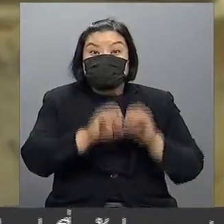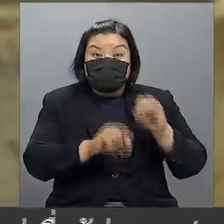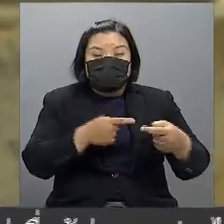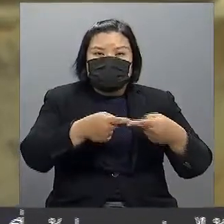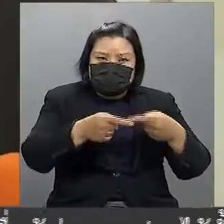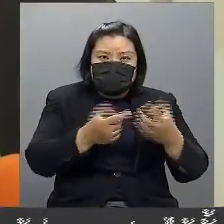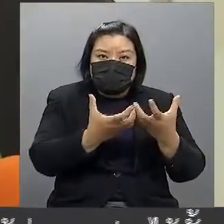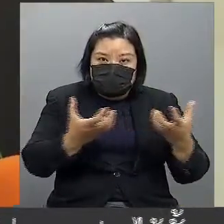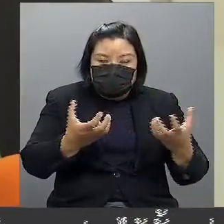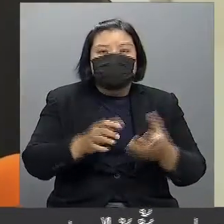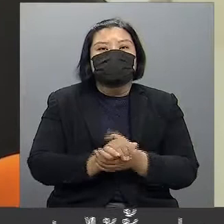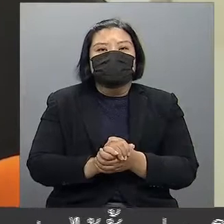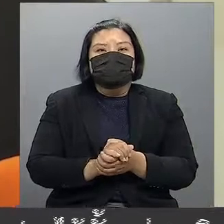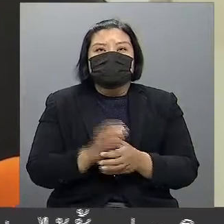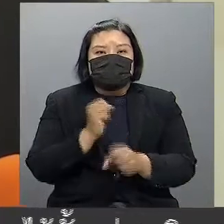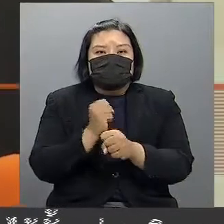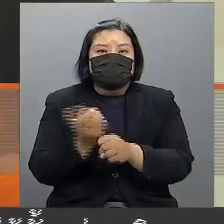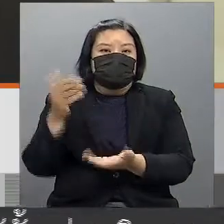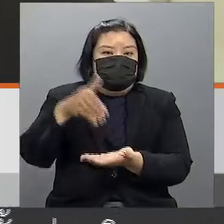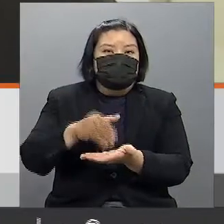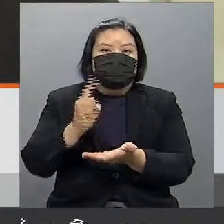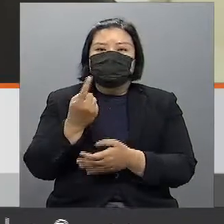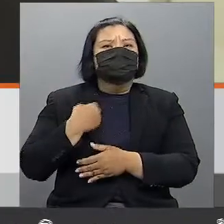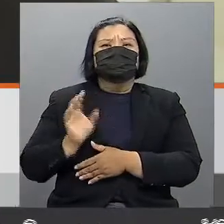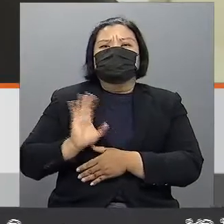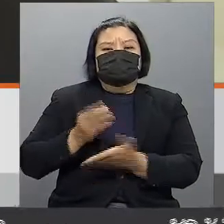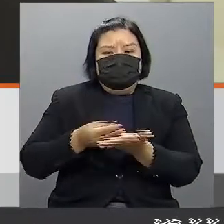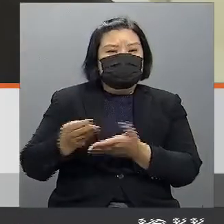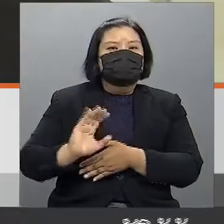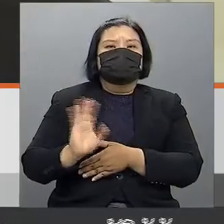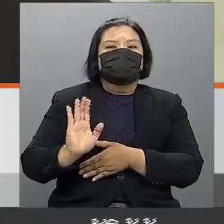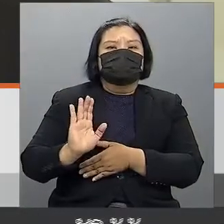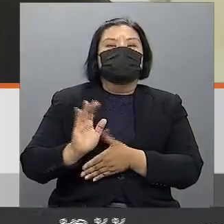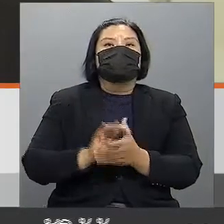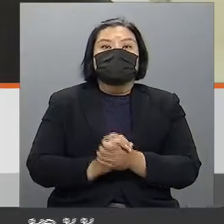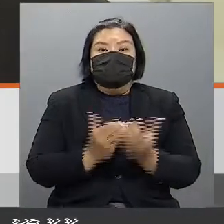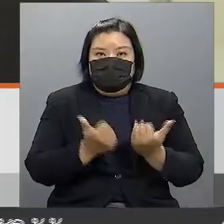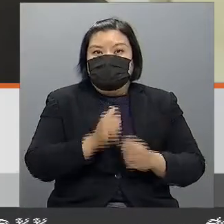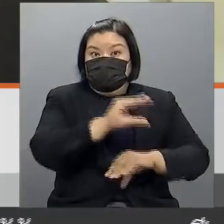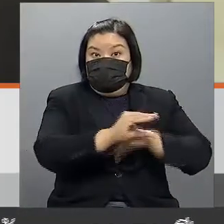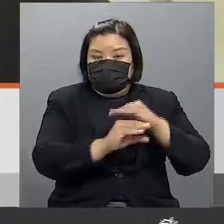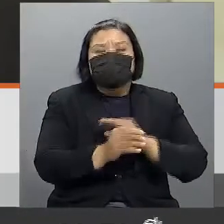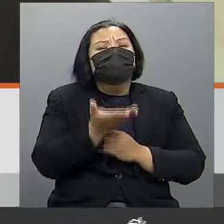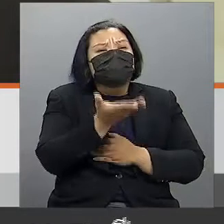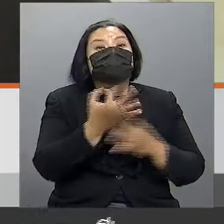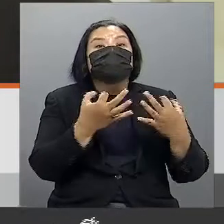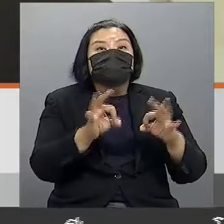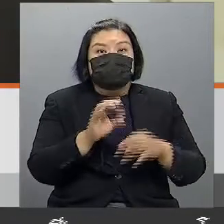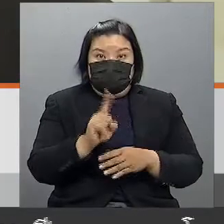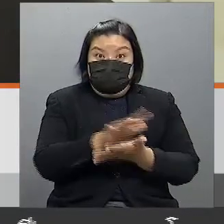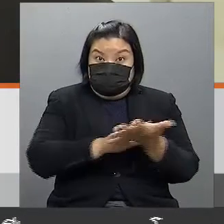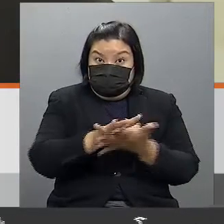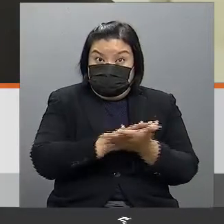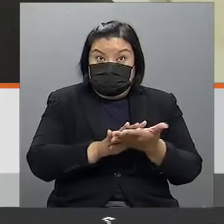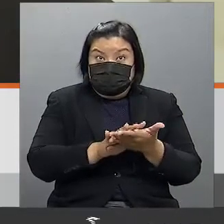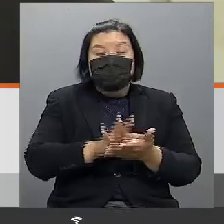ไซเคิลเขาไม่ยอมรับซื้อเพราะฉะนั้นโครงการของเราก็เลยรับบริจาคขยะแต่ต้องล้างให้สะอาดนะฮะไม่ใช่มาต